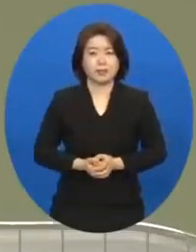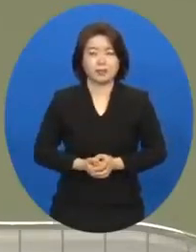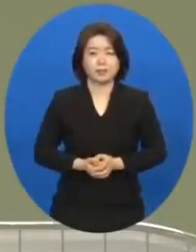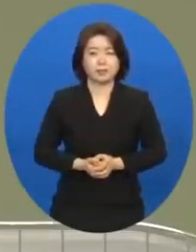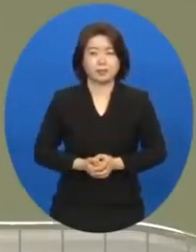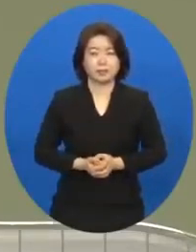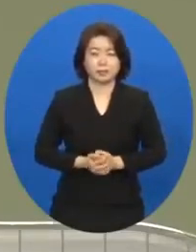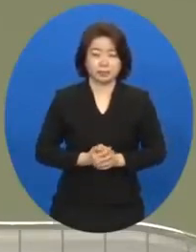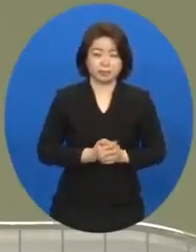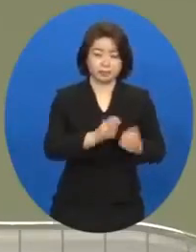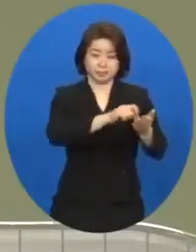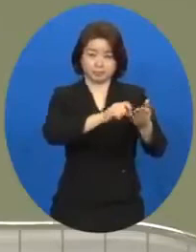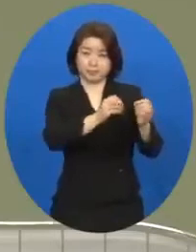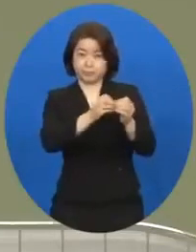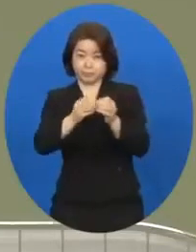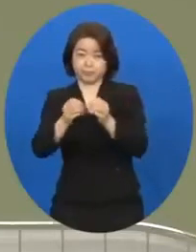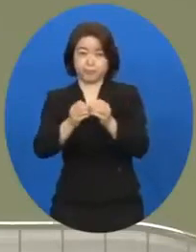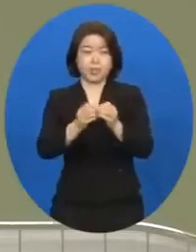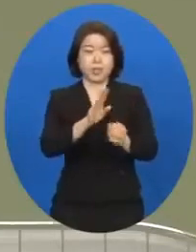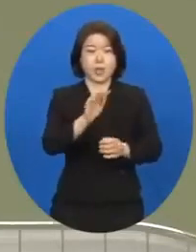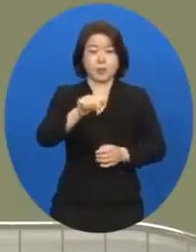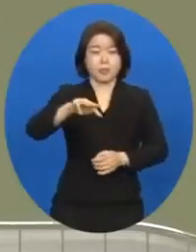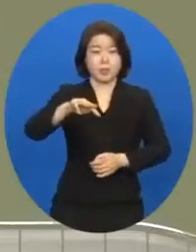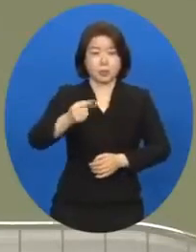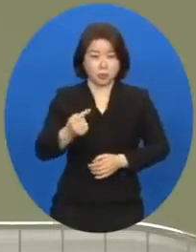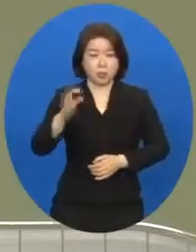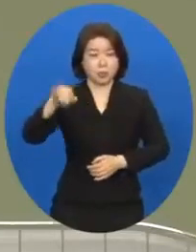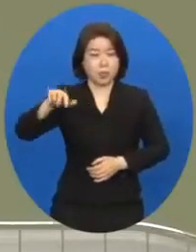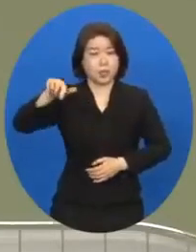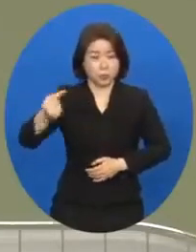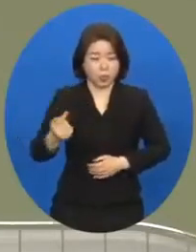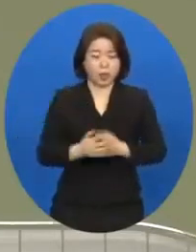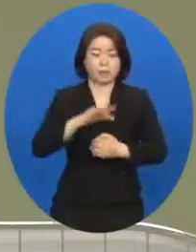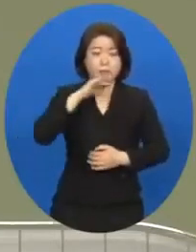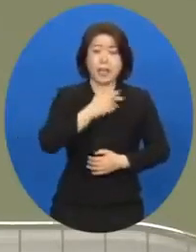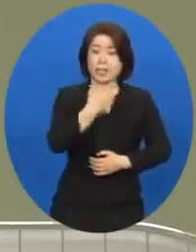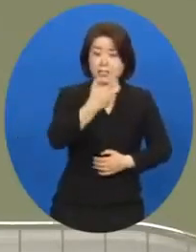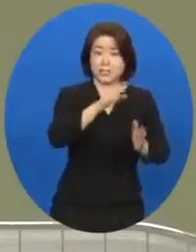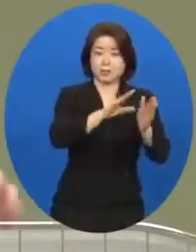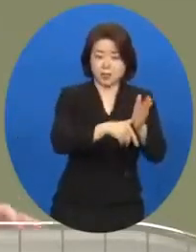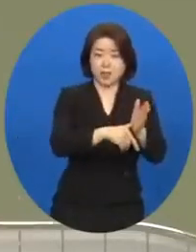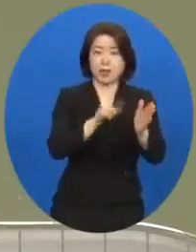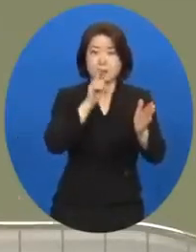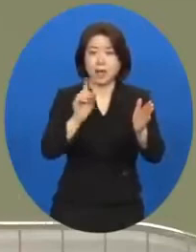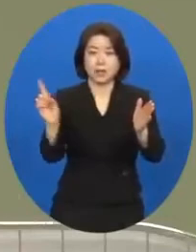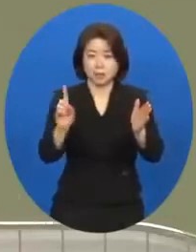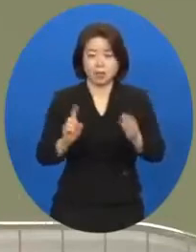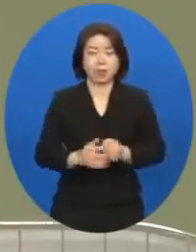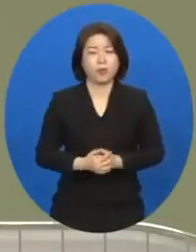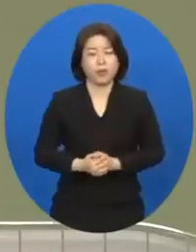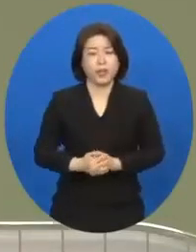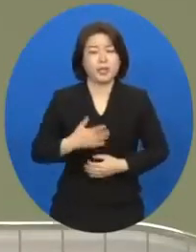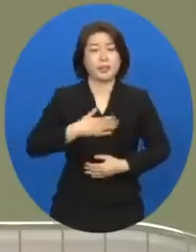문호 빅톨 유고가 70세가 되던 해 그가 이런 말을 했습니다.